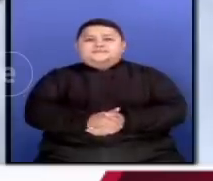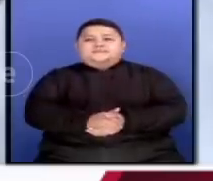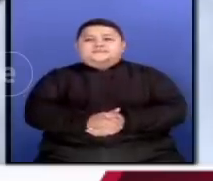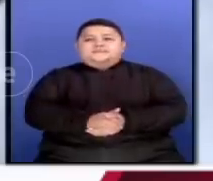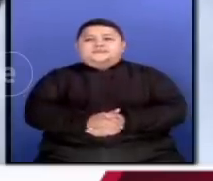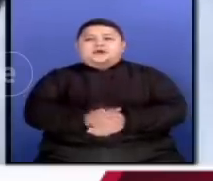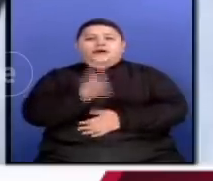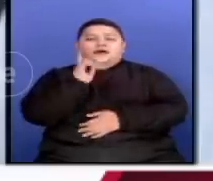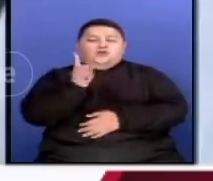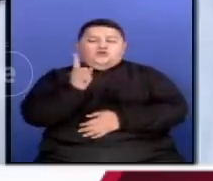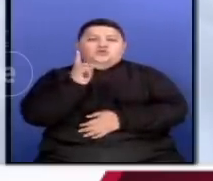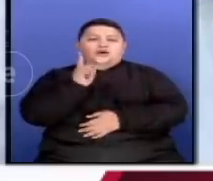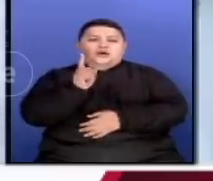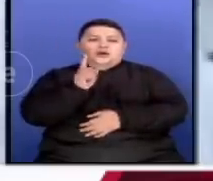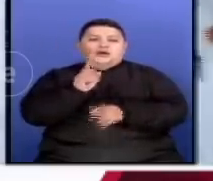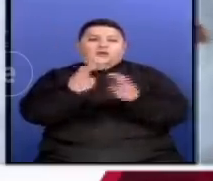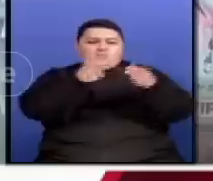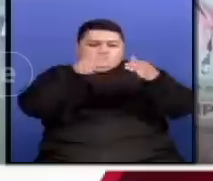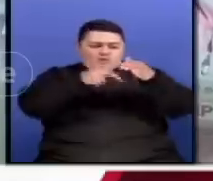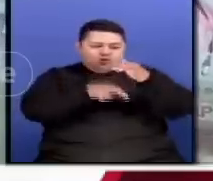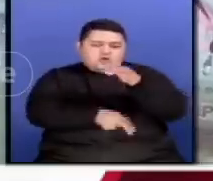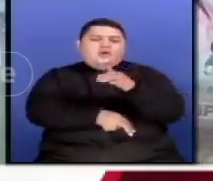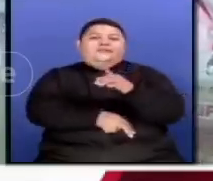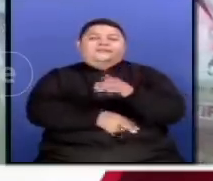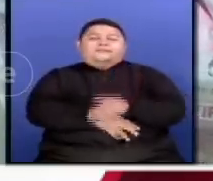Saya harus ada penelitian pembahasan yang serius ya.